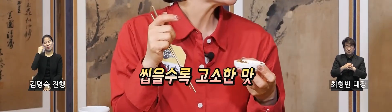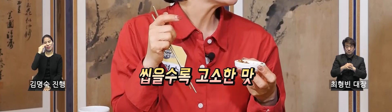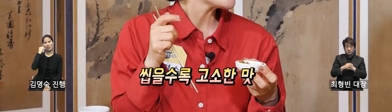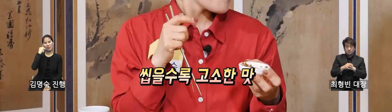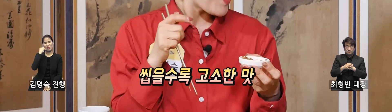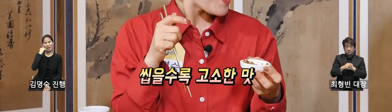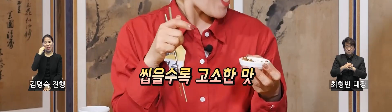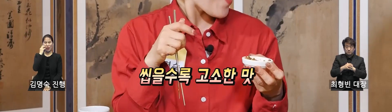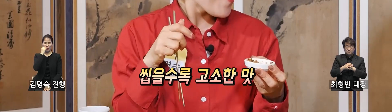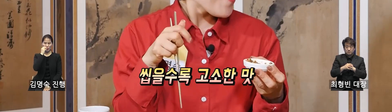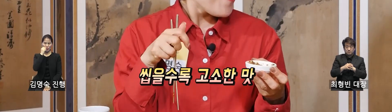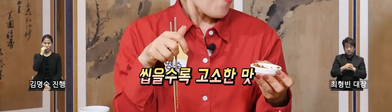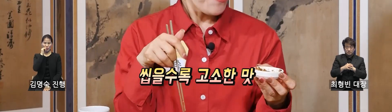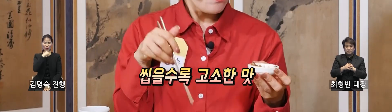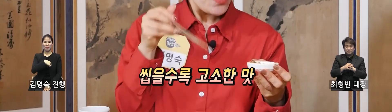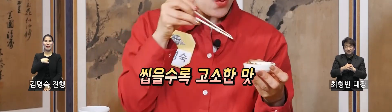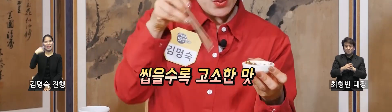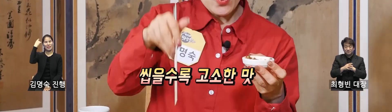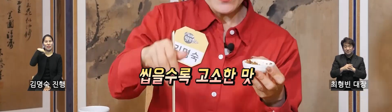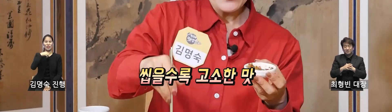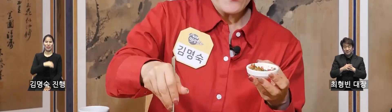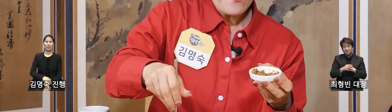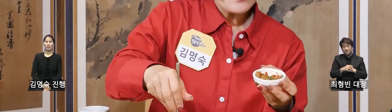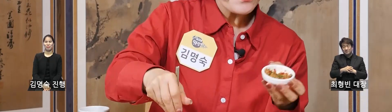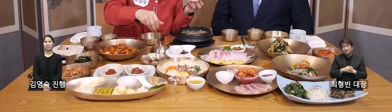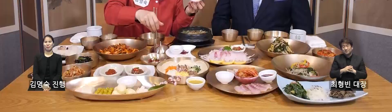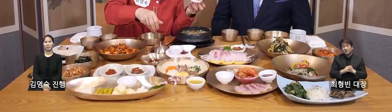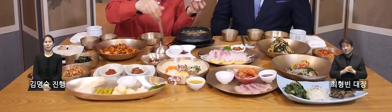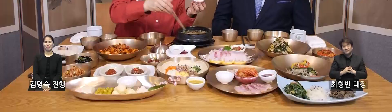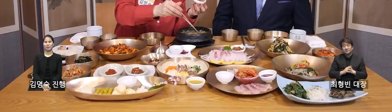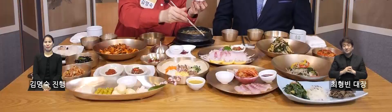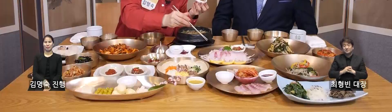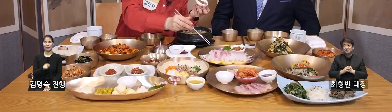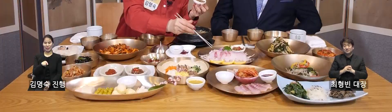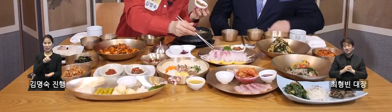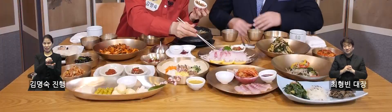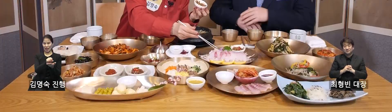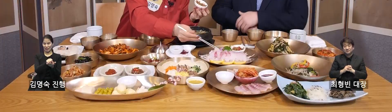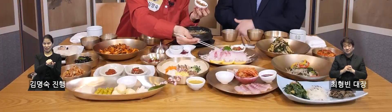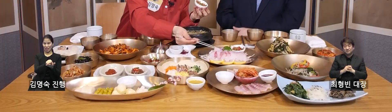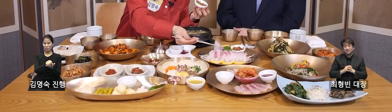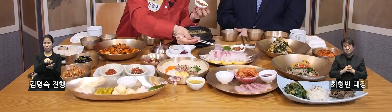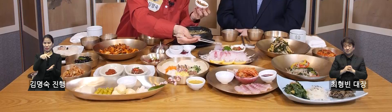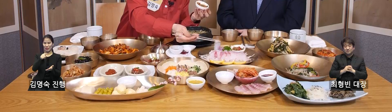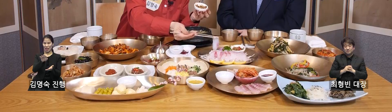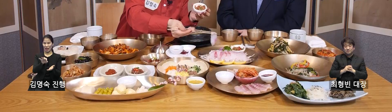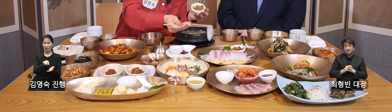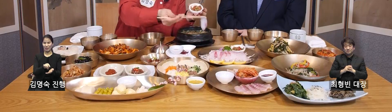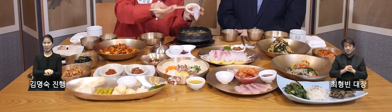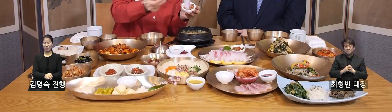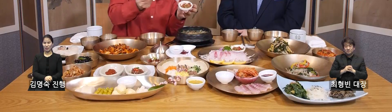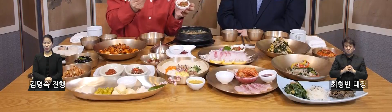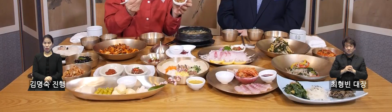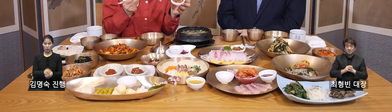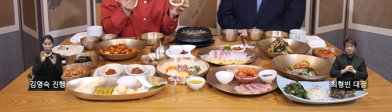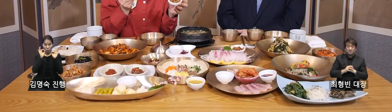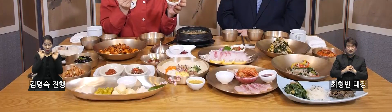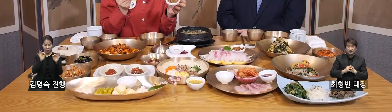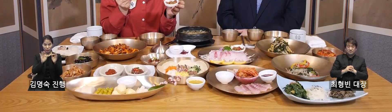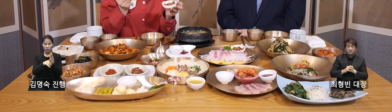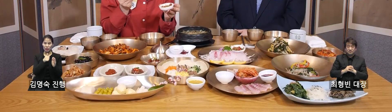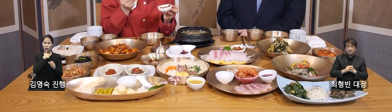고수한 마시듯 꿀로 격려 몸짱이 또 보기보다